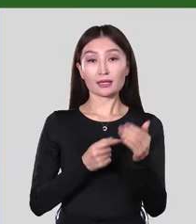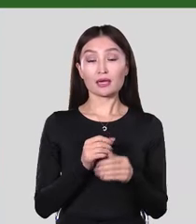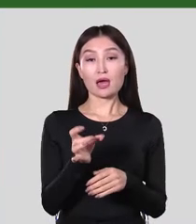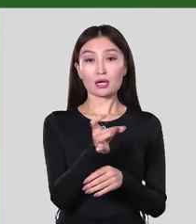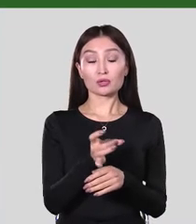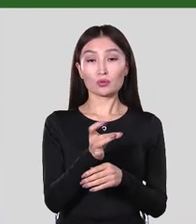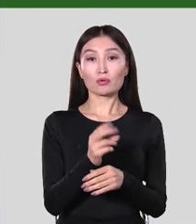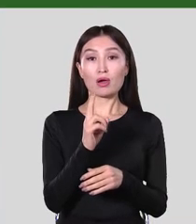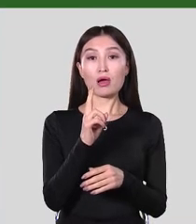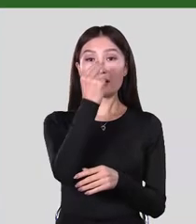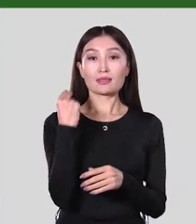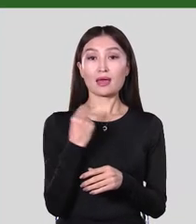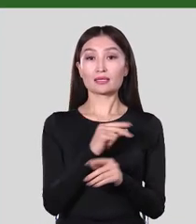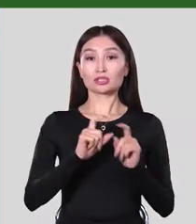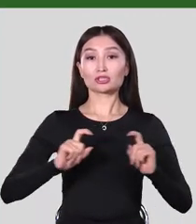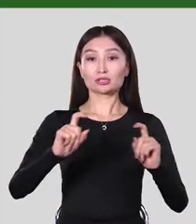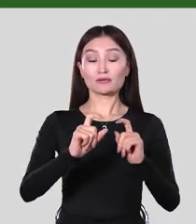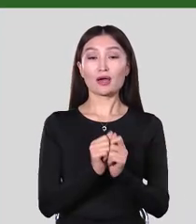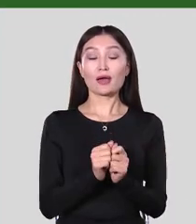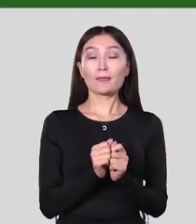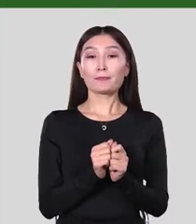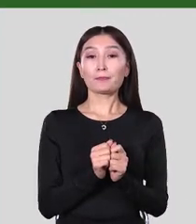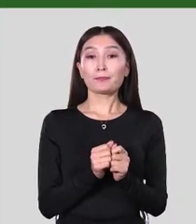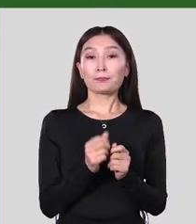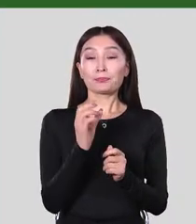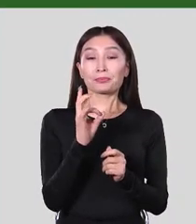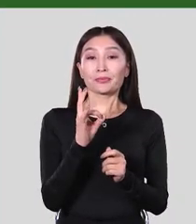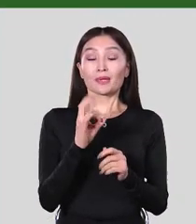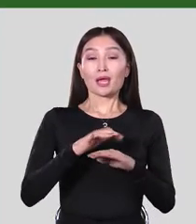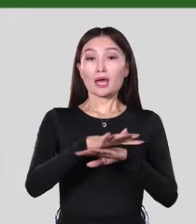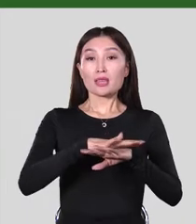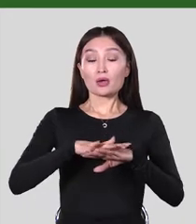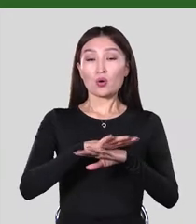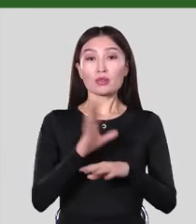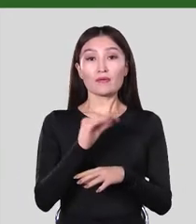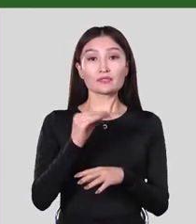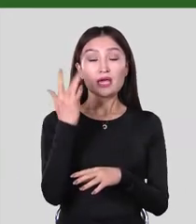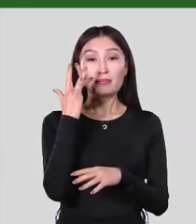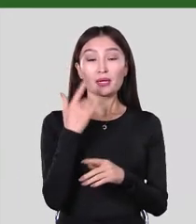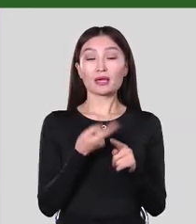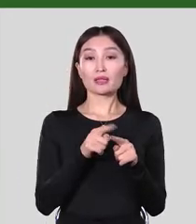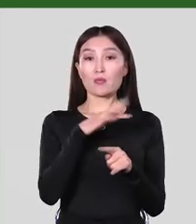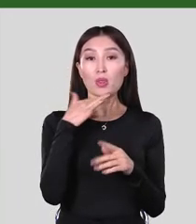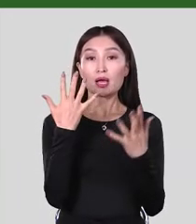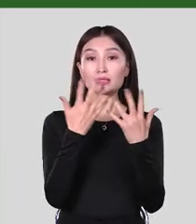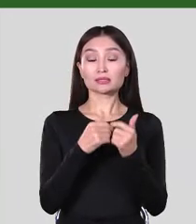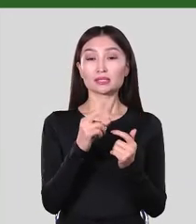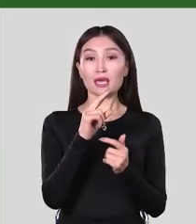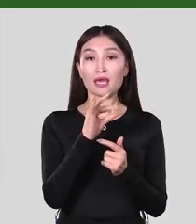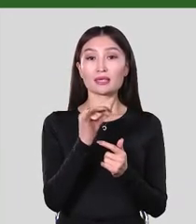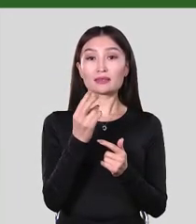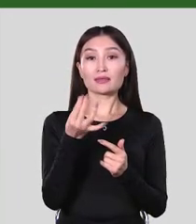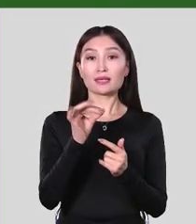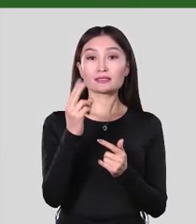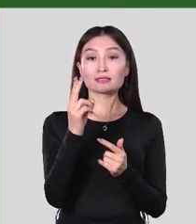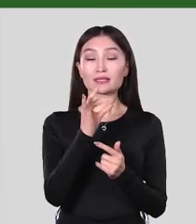региона – католичество. Коренные народы андских стран, как и во всей Америке, это многочисленные индейские